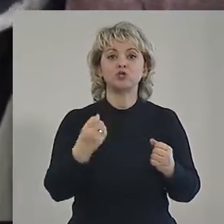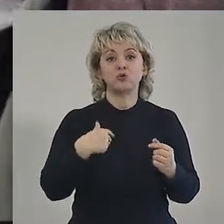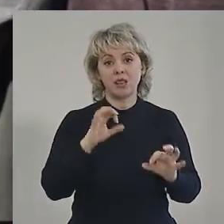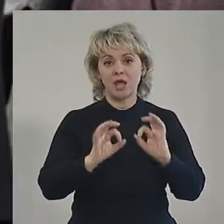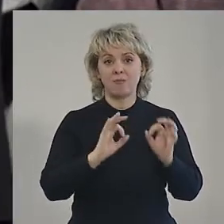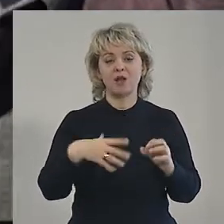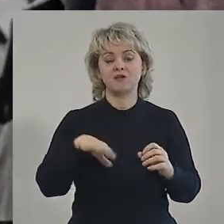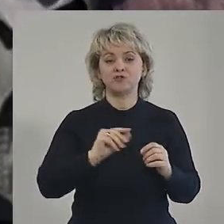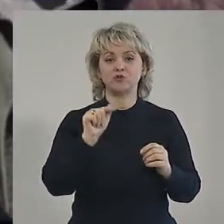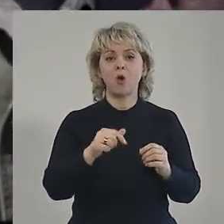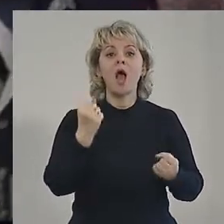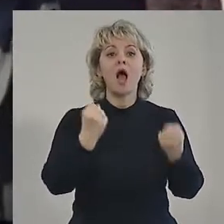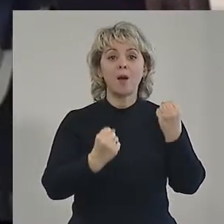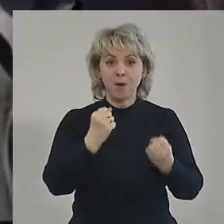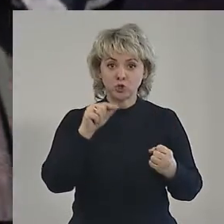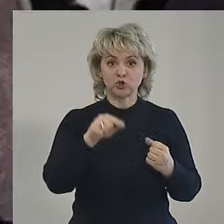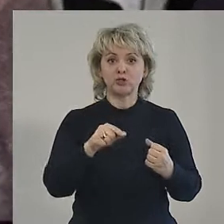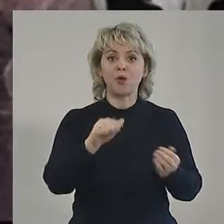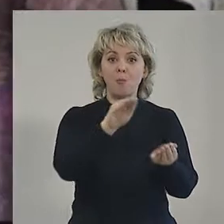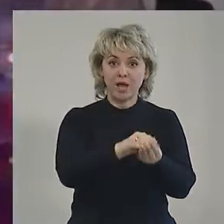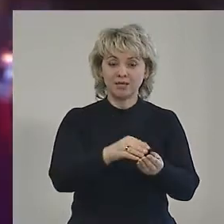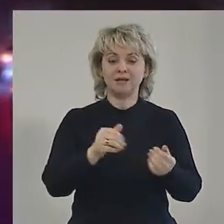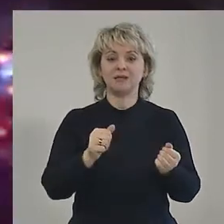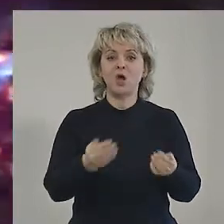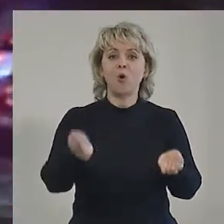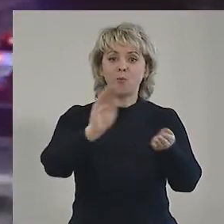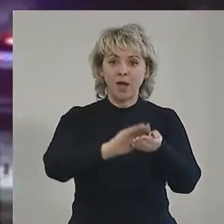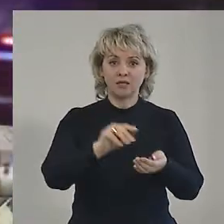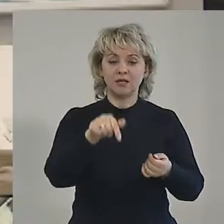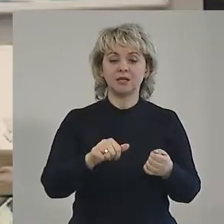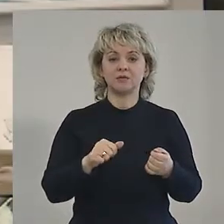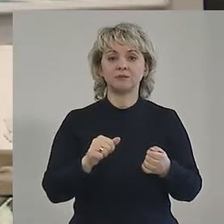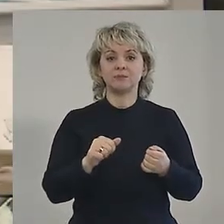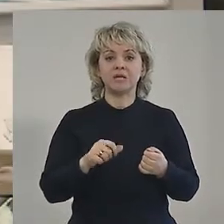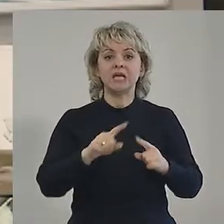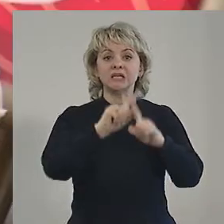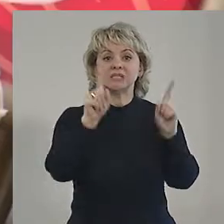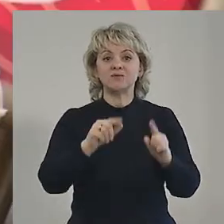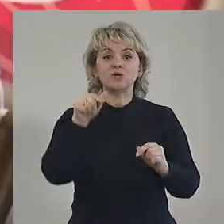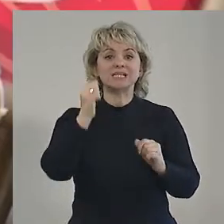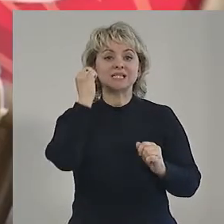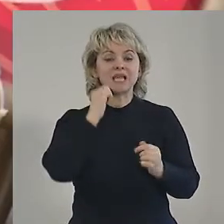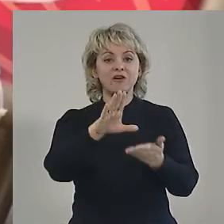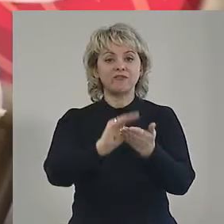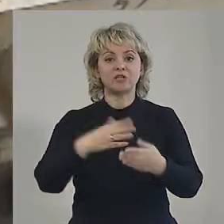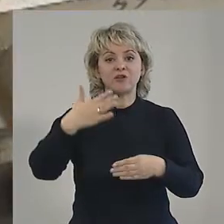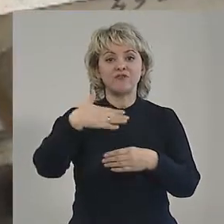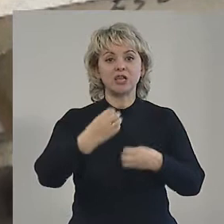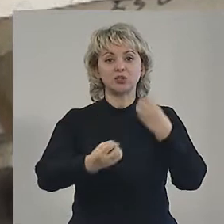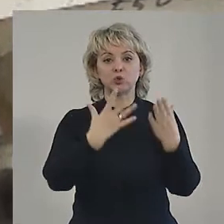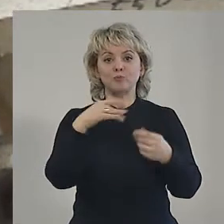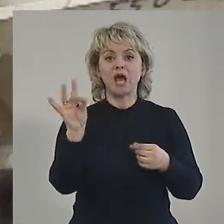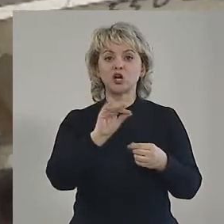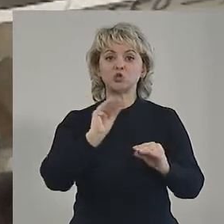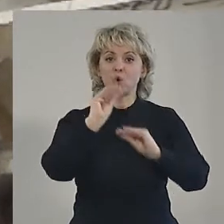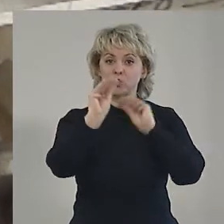нормально все. А машины – могильник, могильник. Звезды, старые фотографии, флаги и тюльпаны.